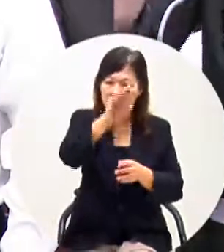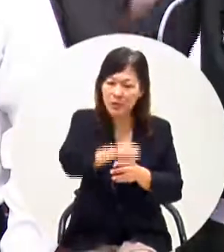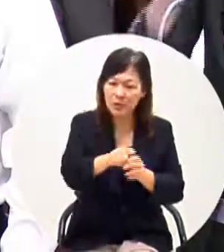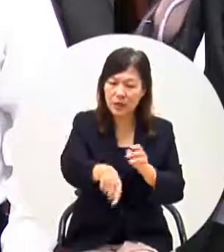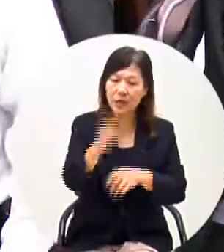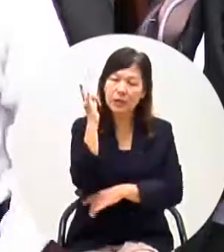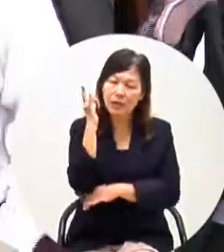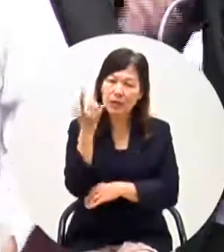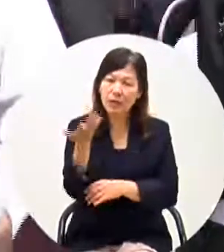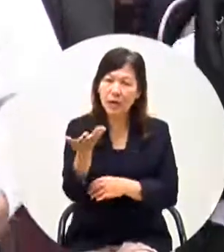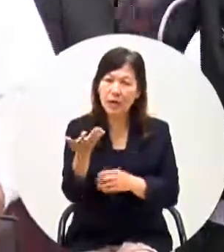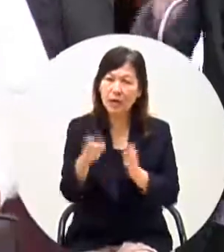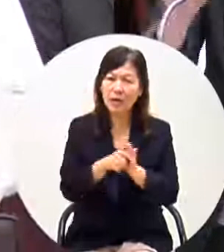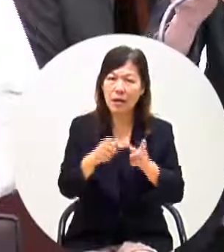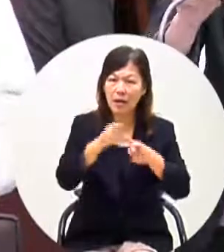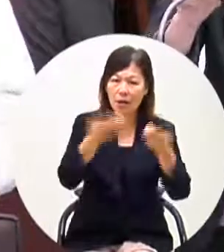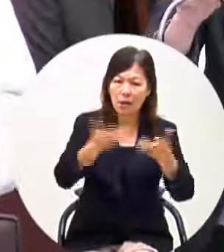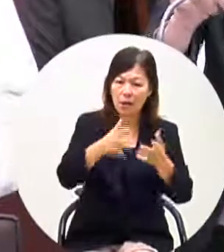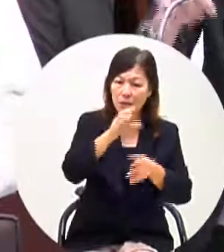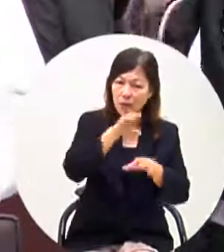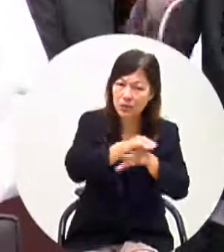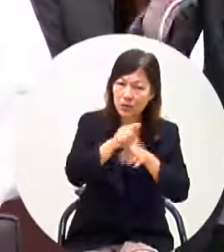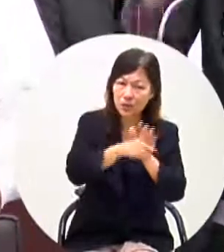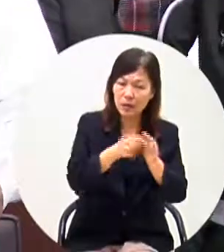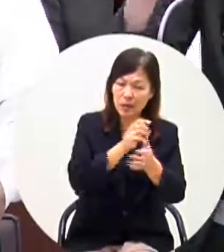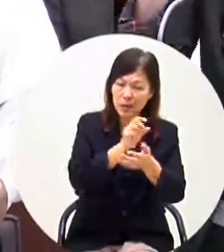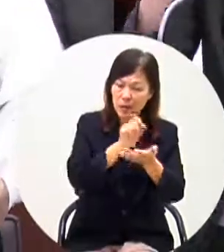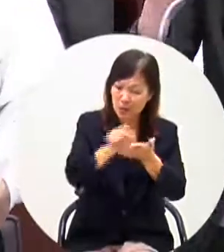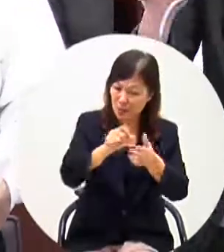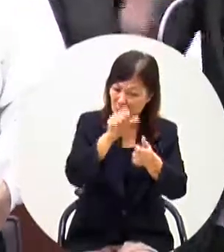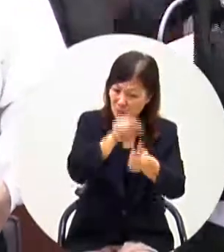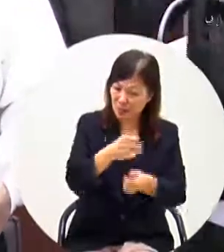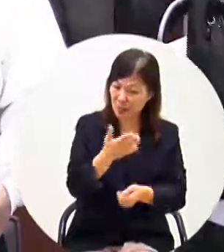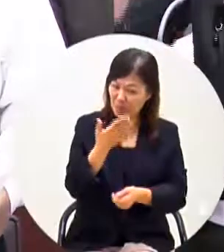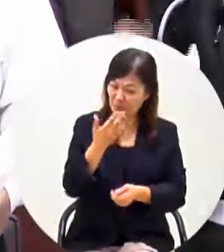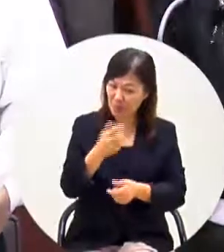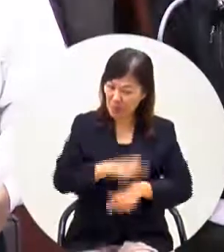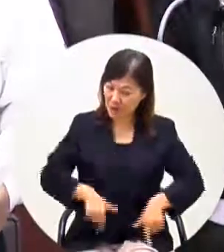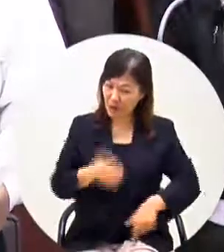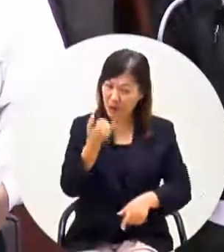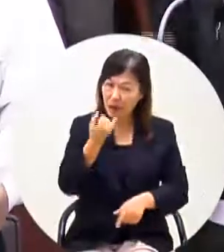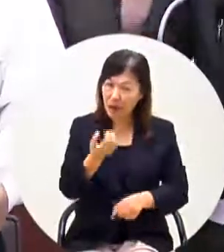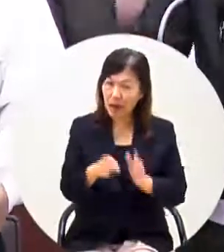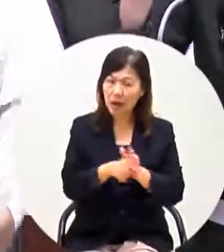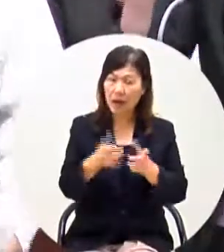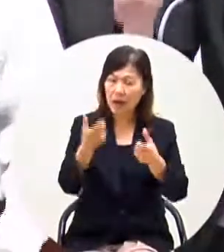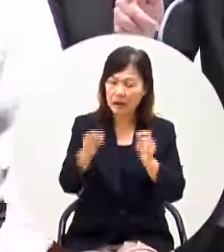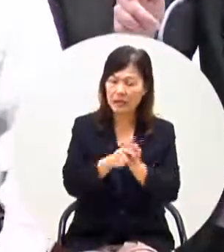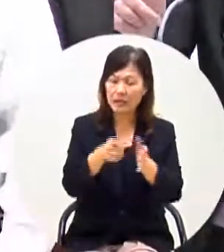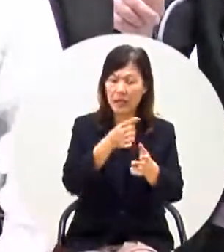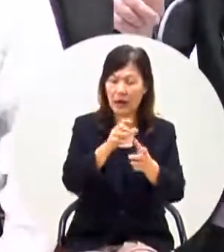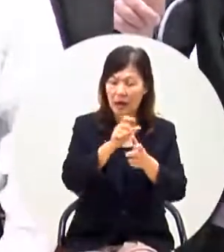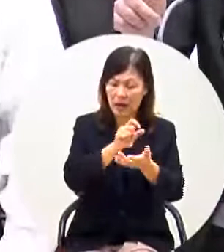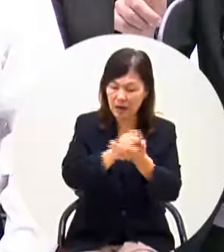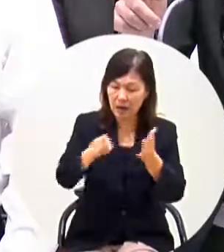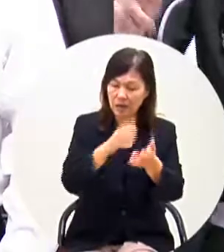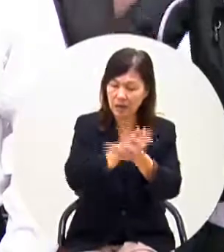也违法，你敢开单吗？你开单了之后，结果还是我们老百姓买单，为什么？因为它是公务